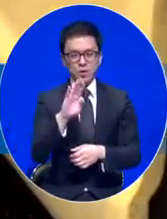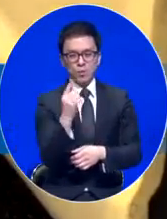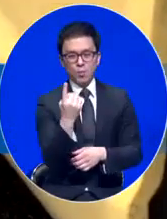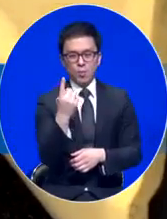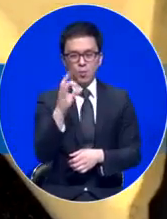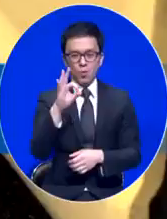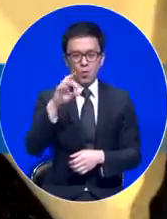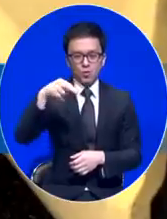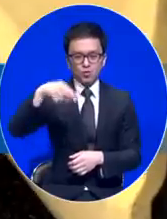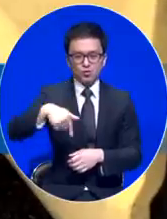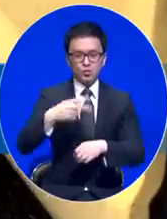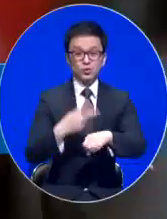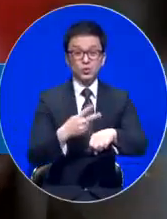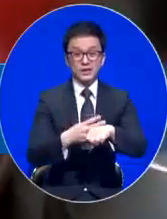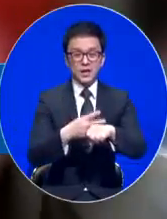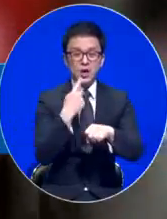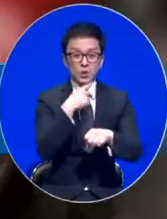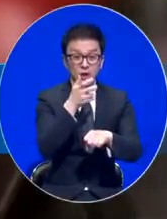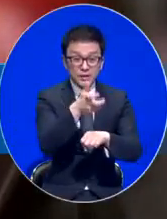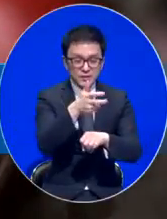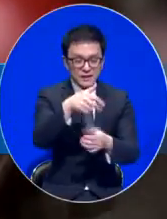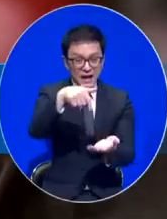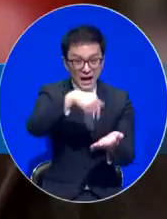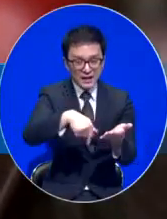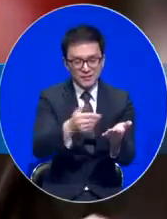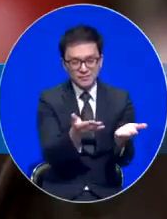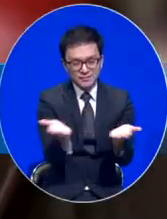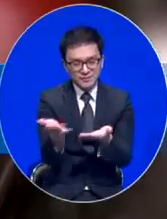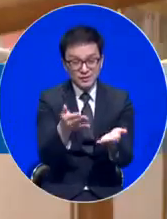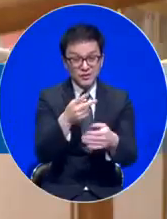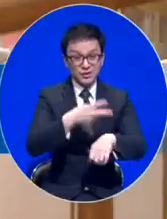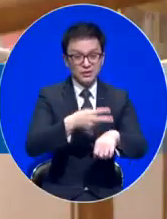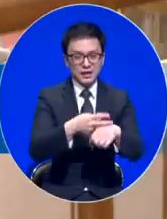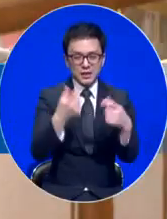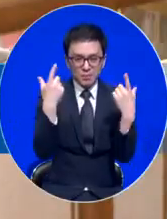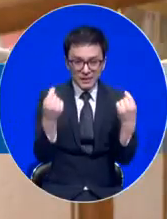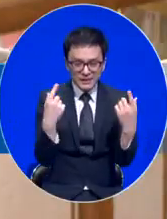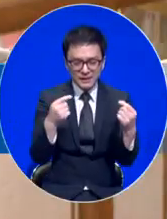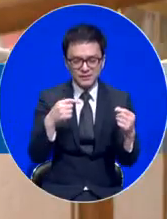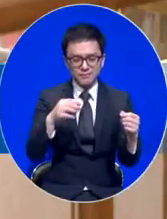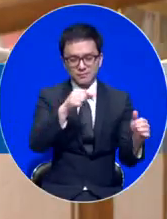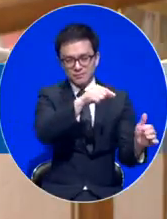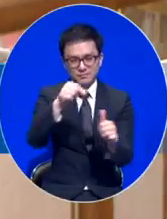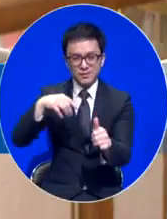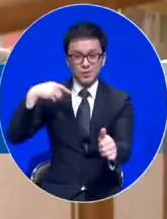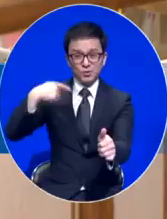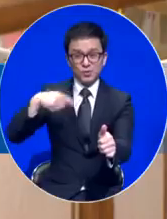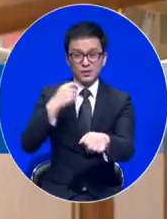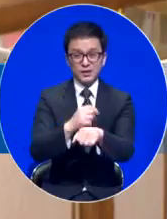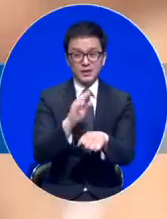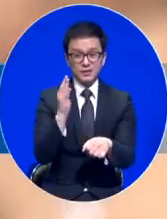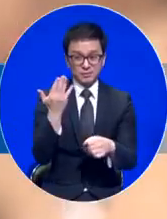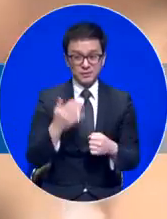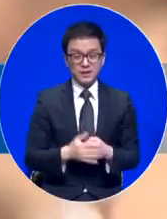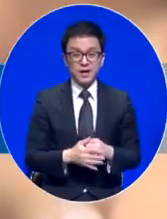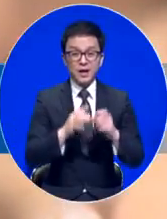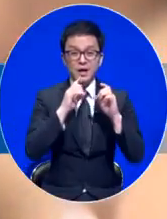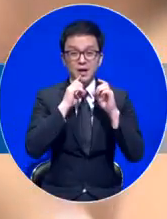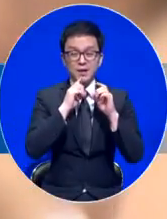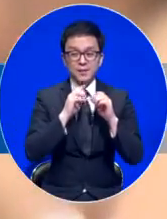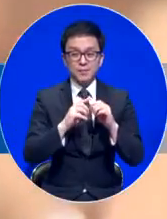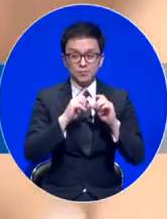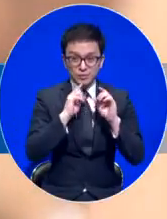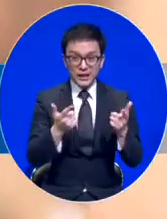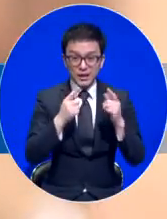이제는 안전교육을 의무적으로 이수해야 합니다. 어린이집을 긴 시간 떠나 있었던 보육교사는 업무에 종사하지 않았던